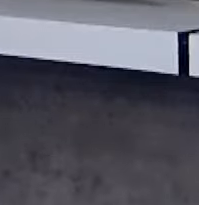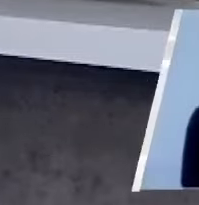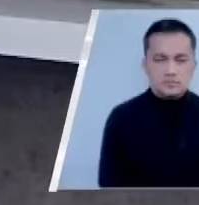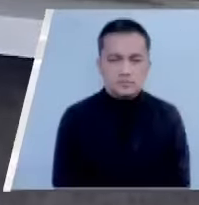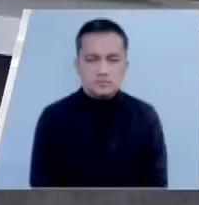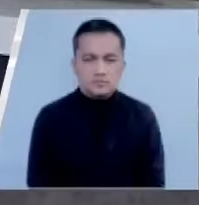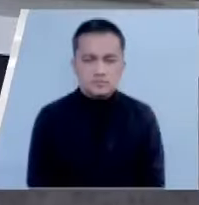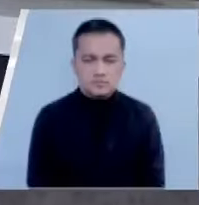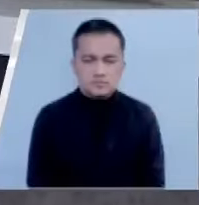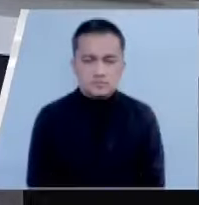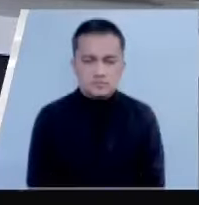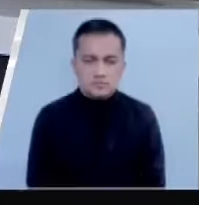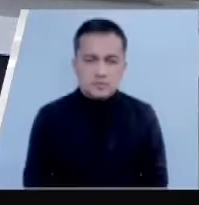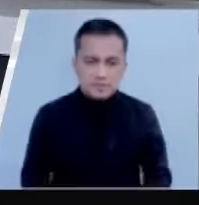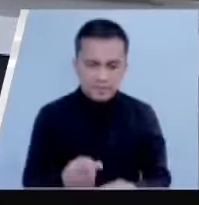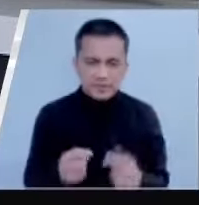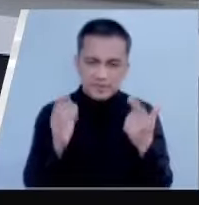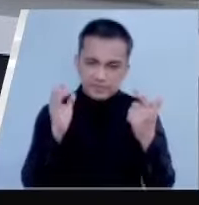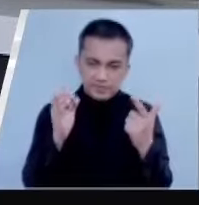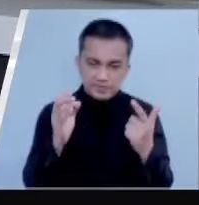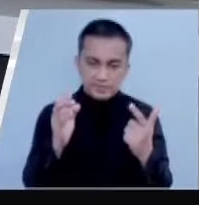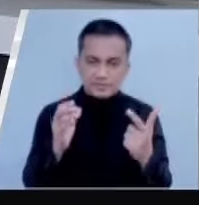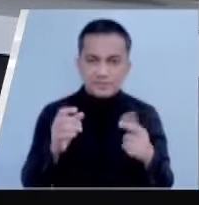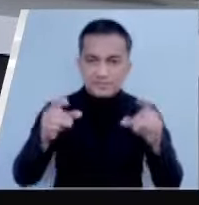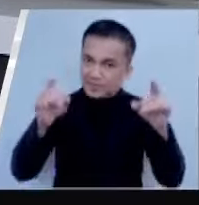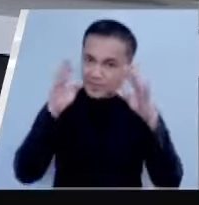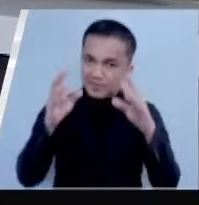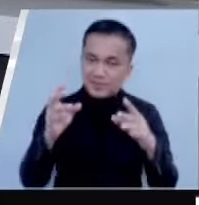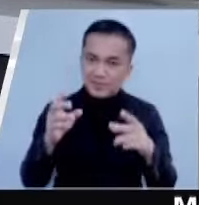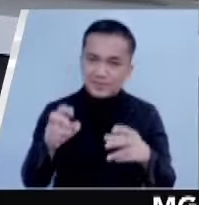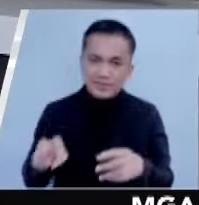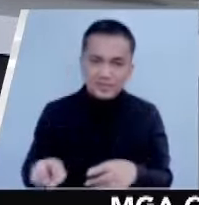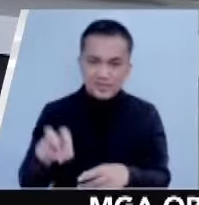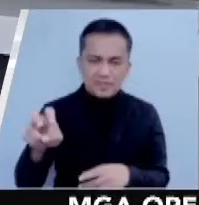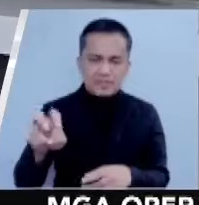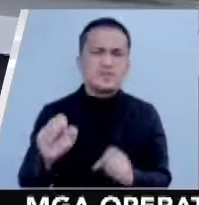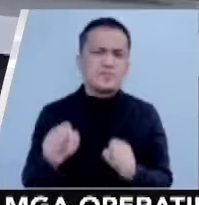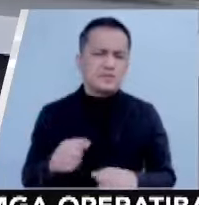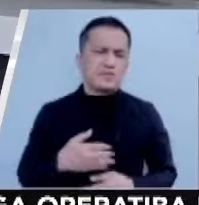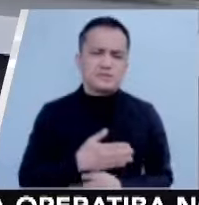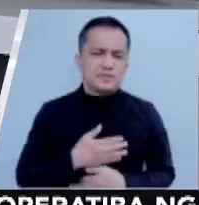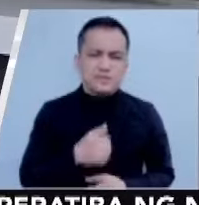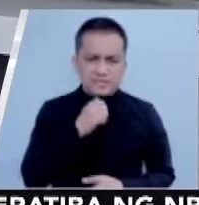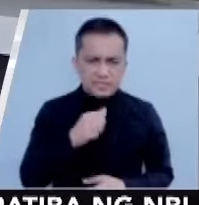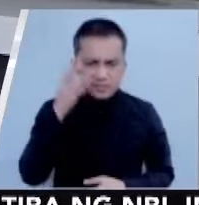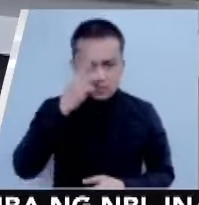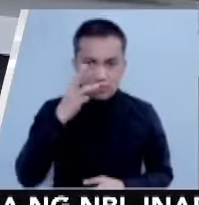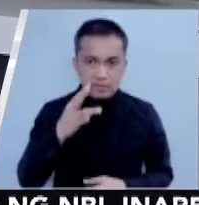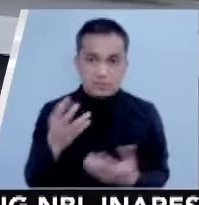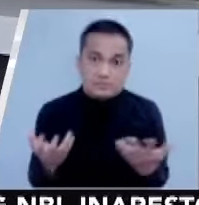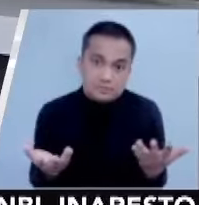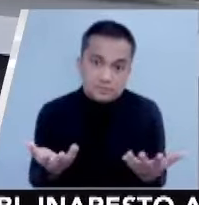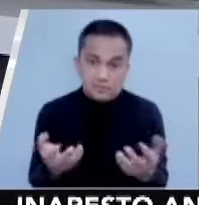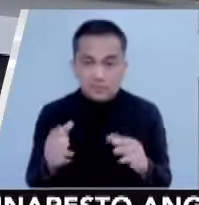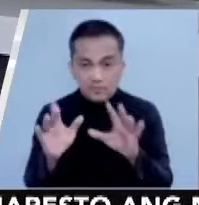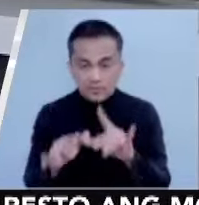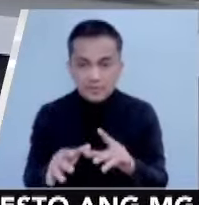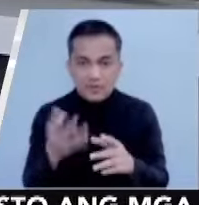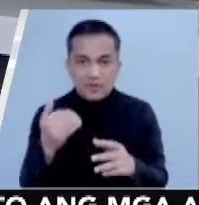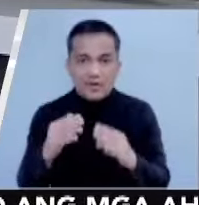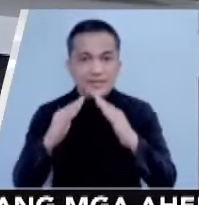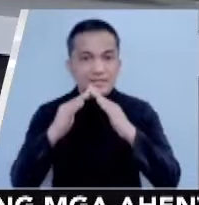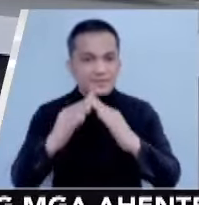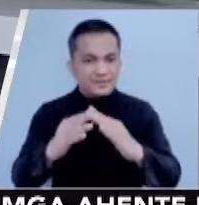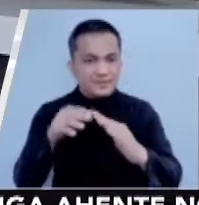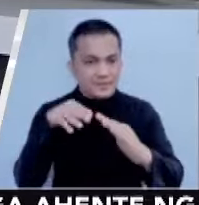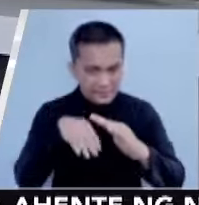from chill to extreme rs pwedeng maenjoy ng hindi nag-aalala kung Uulan ba dahil indoor ang mga pasyalang